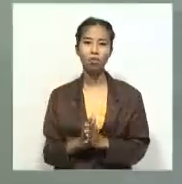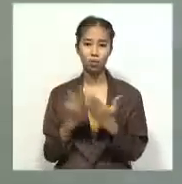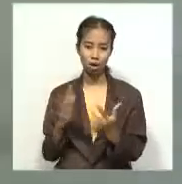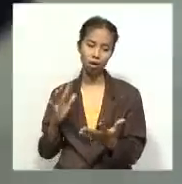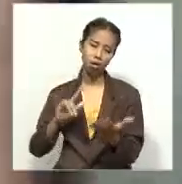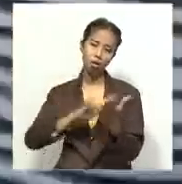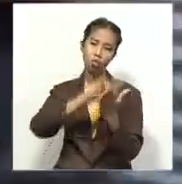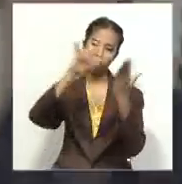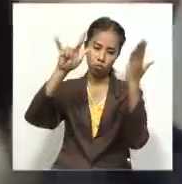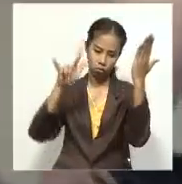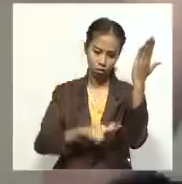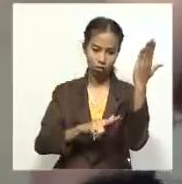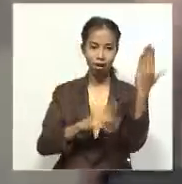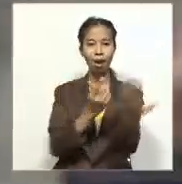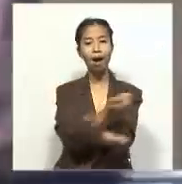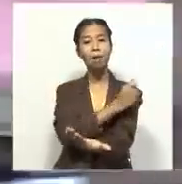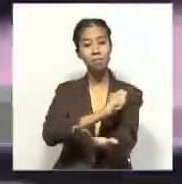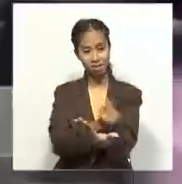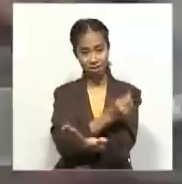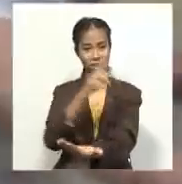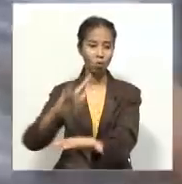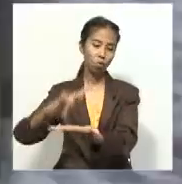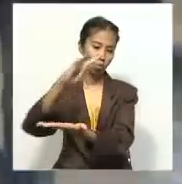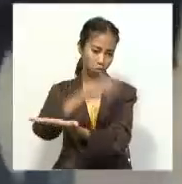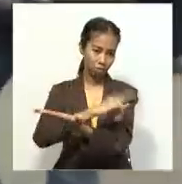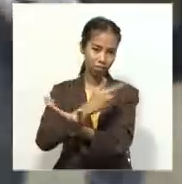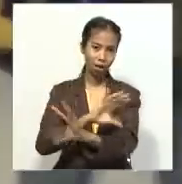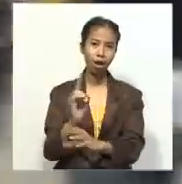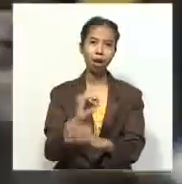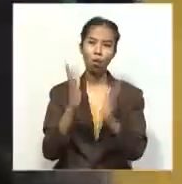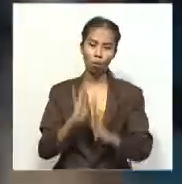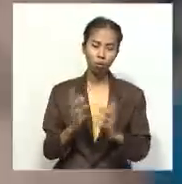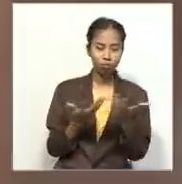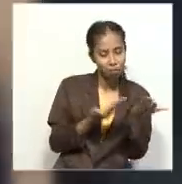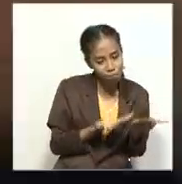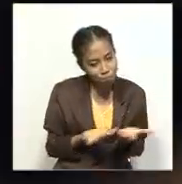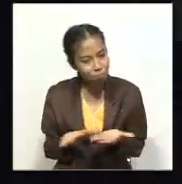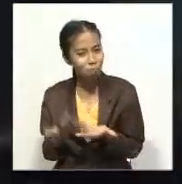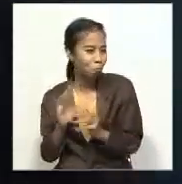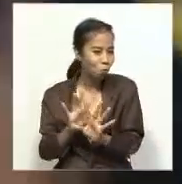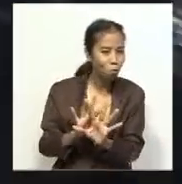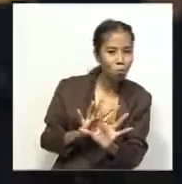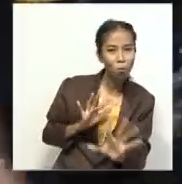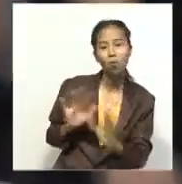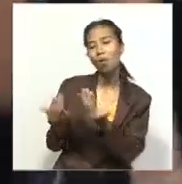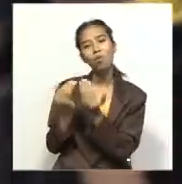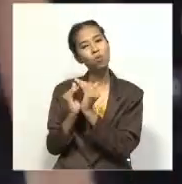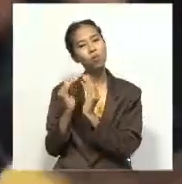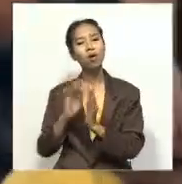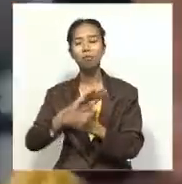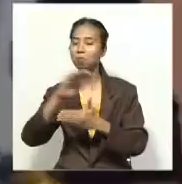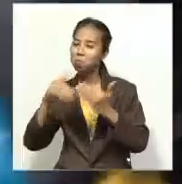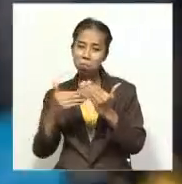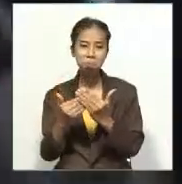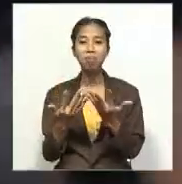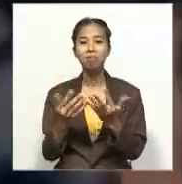ทีที่เดินทางถึงท่าอากาศยานนานาชาติกระบี่ค่ะก็ได้รับการต้อนรับอย่างอบอุ่นจากครอบครัวแล้วก็ญาติญาติด้ว